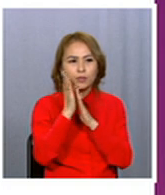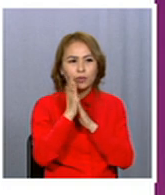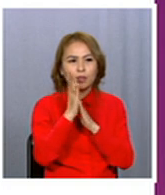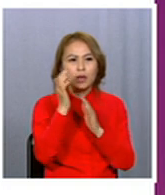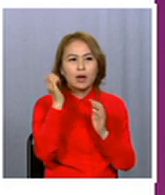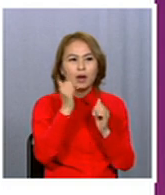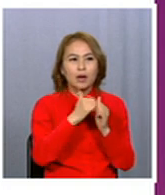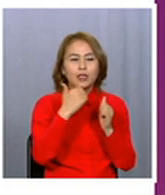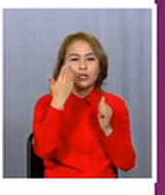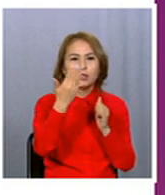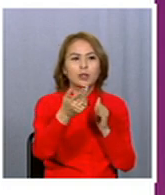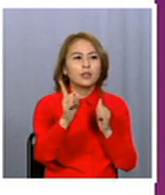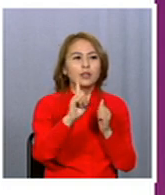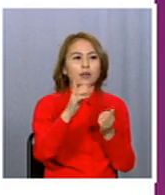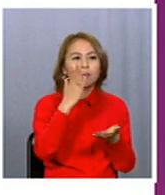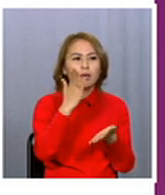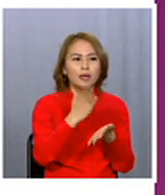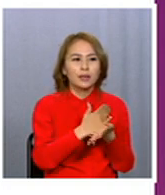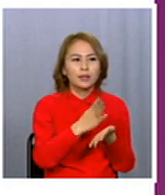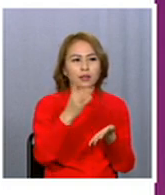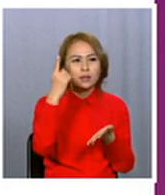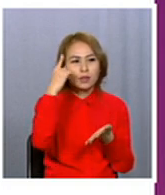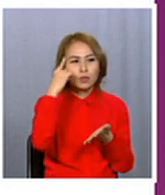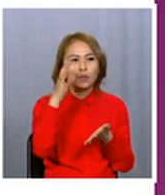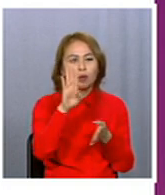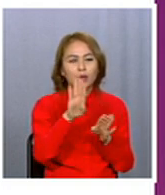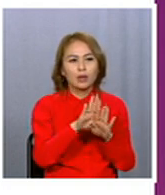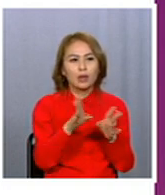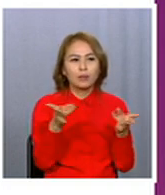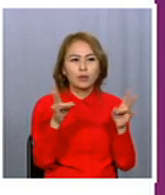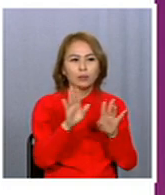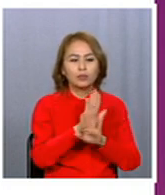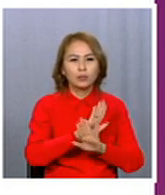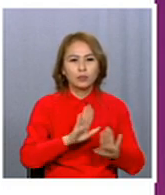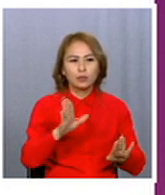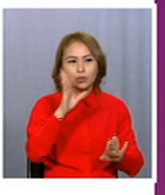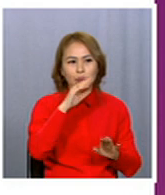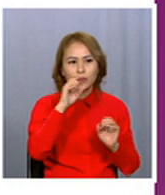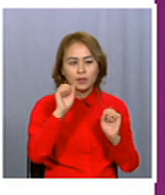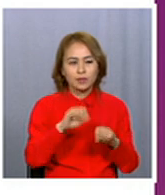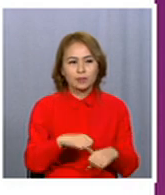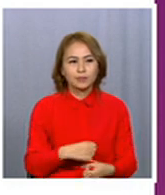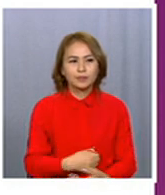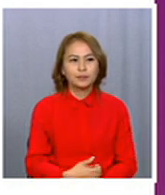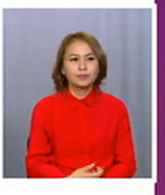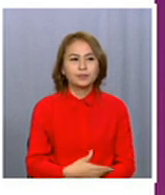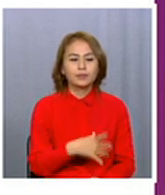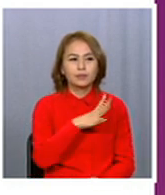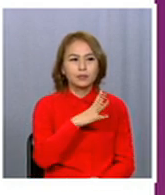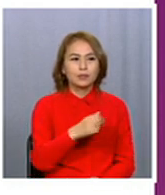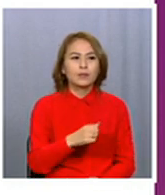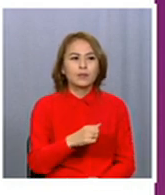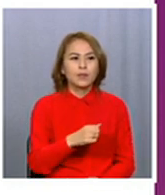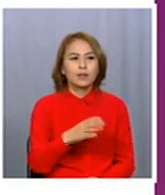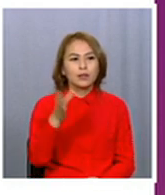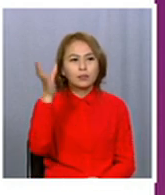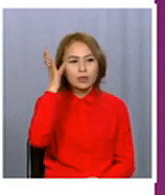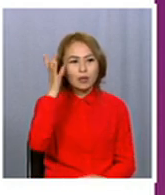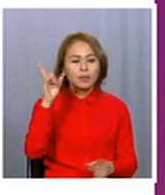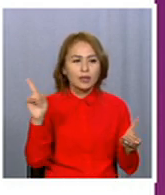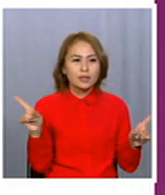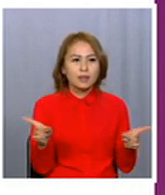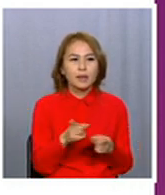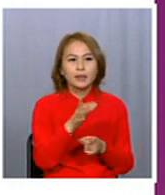жатып, ар жағында не бар екен деген ойға қалмау мүмкін емес. Әрине, ғылымның